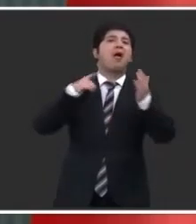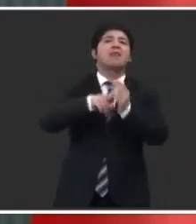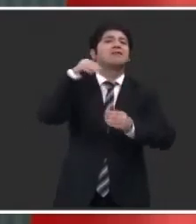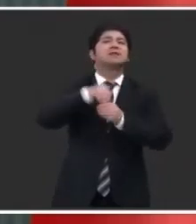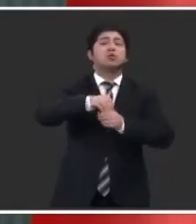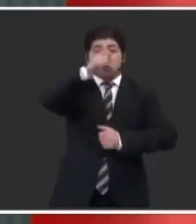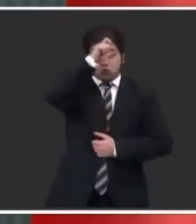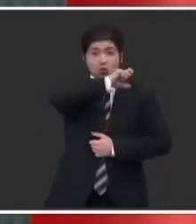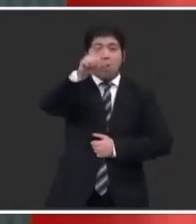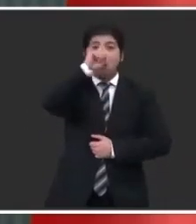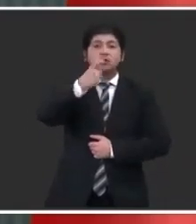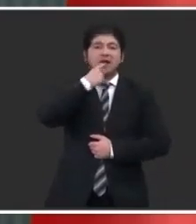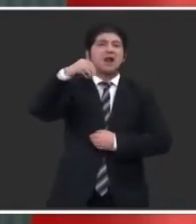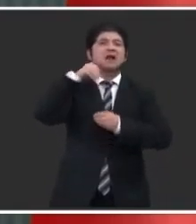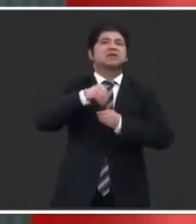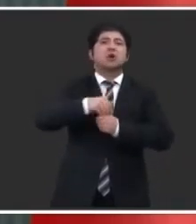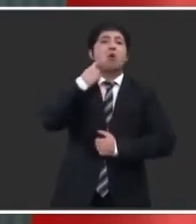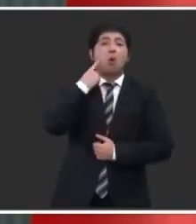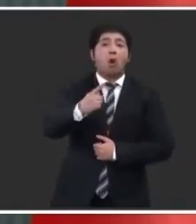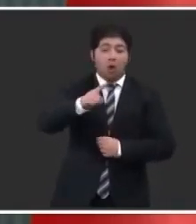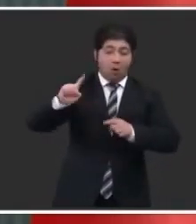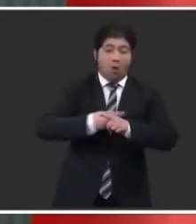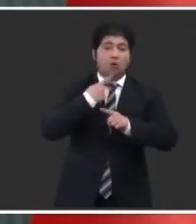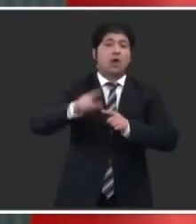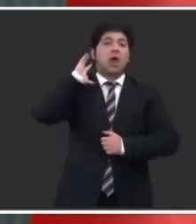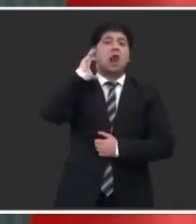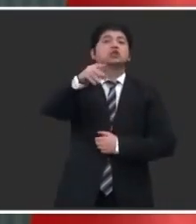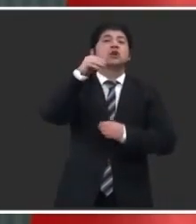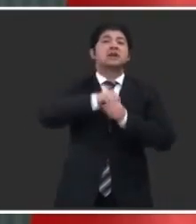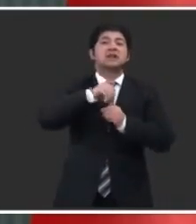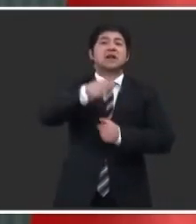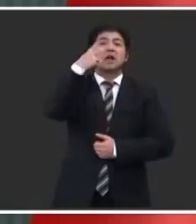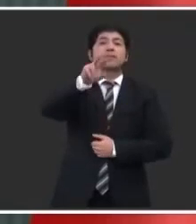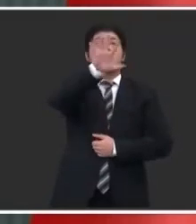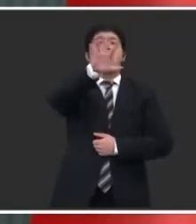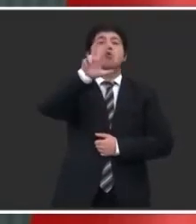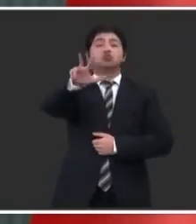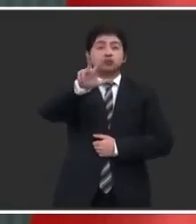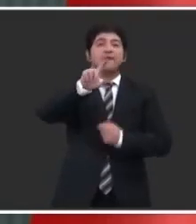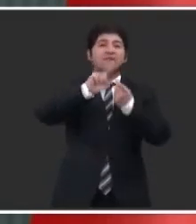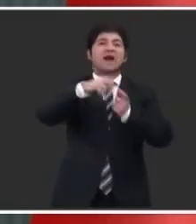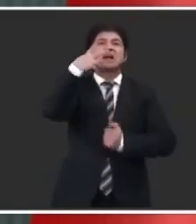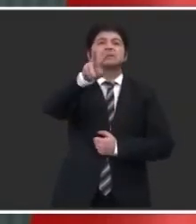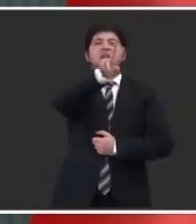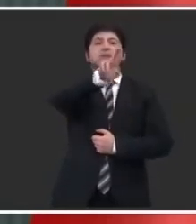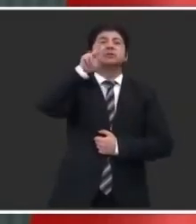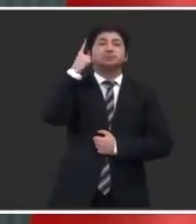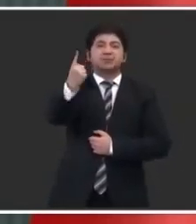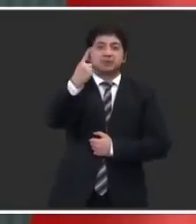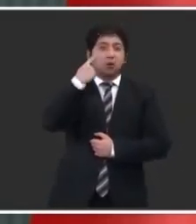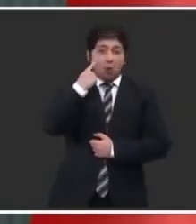Türkiye yüz yılı olarak ortak geleceğimizi 2053 ve 2071